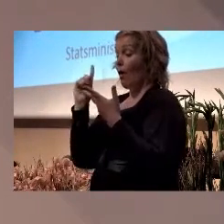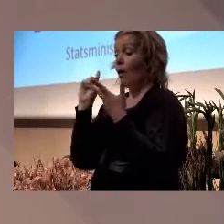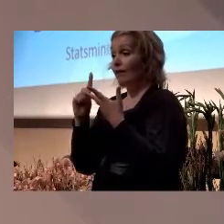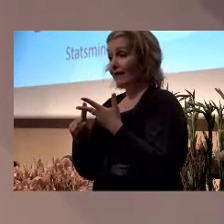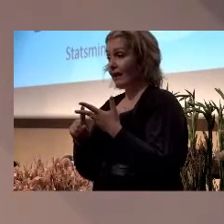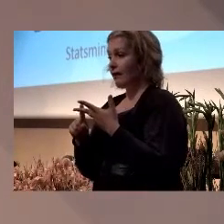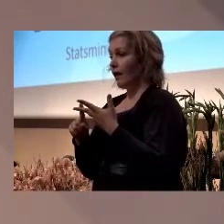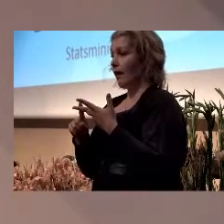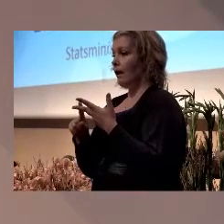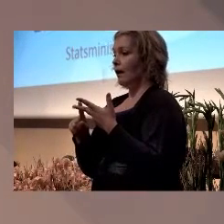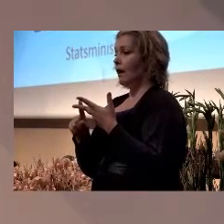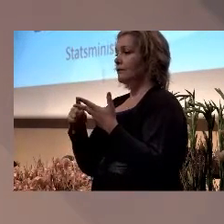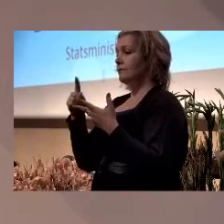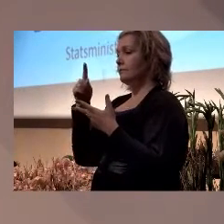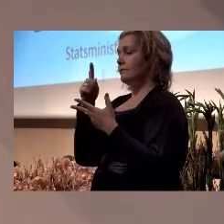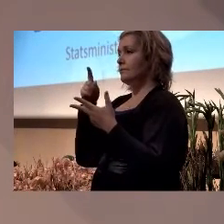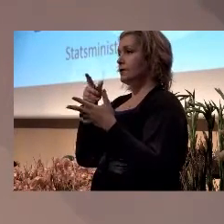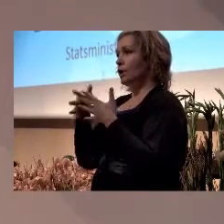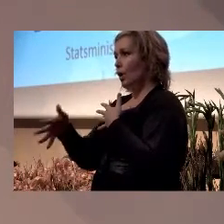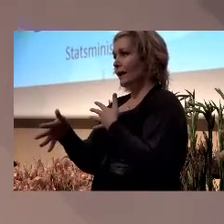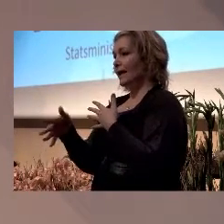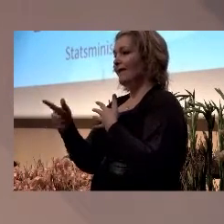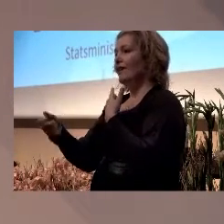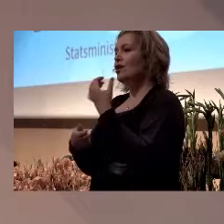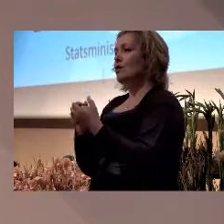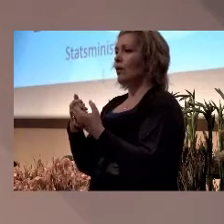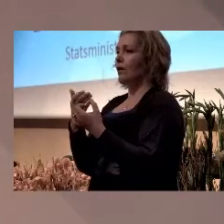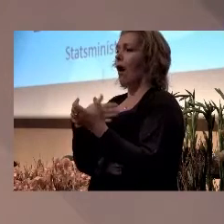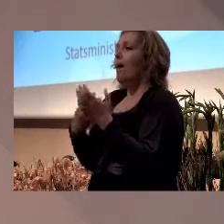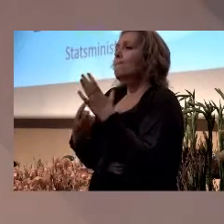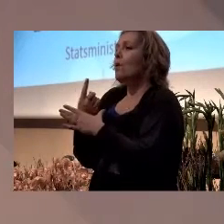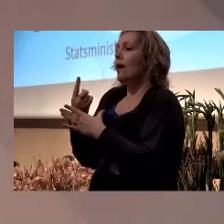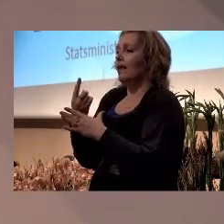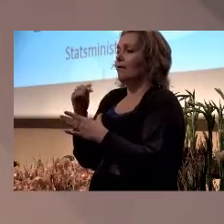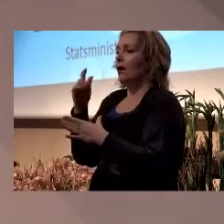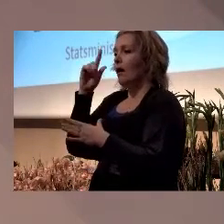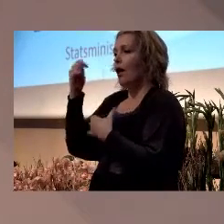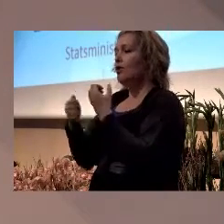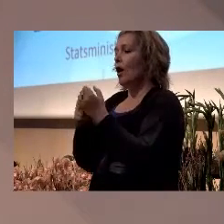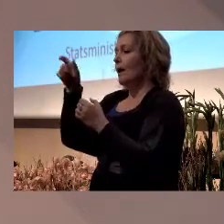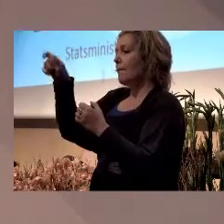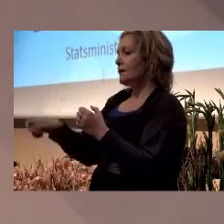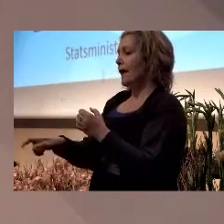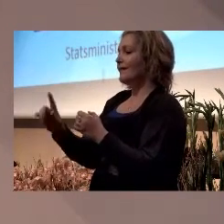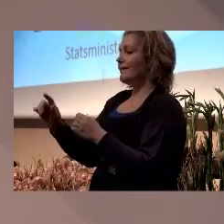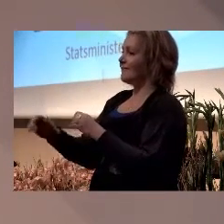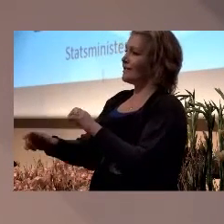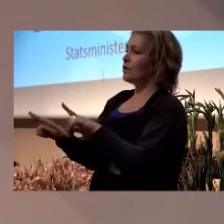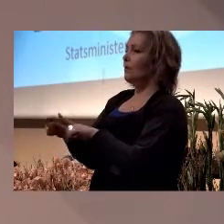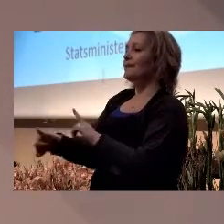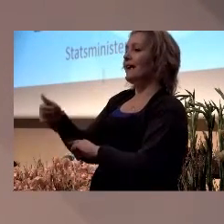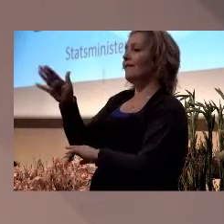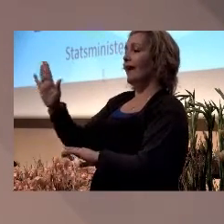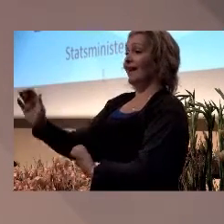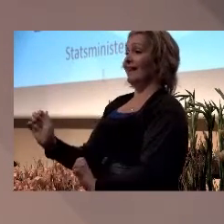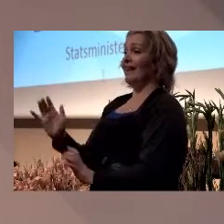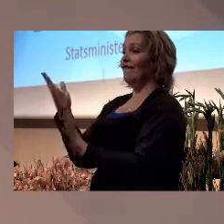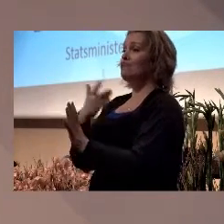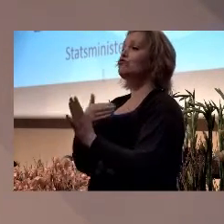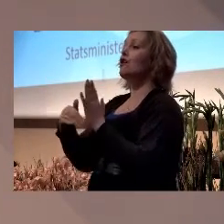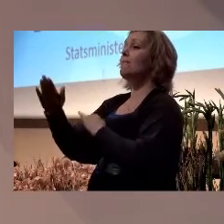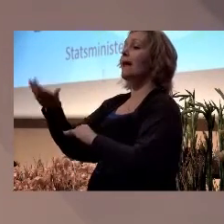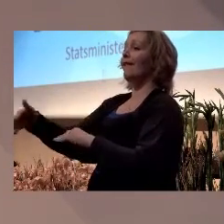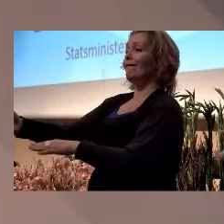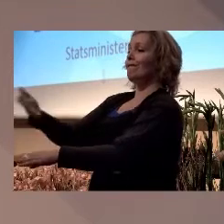tredje, at i ny teknologi så ligger mulighetene for at vi kan gjøre pasientene til sjef i eget liv mye mer enn